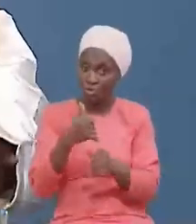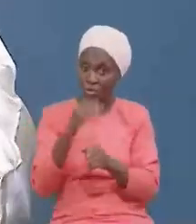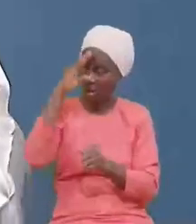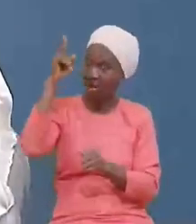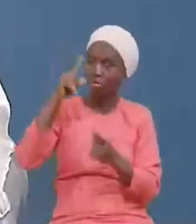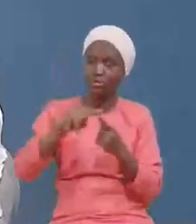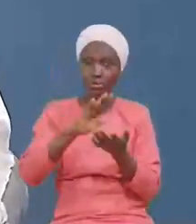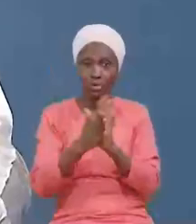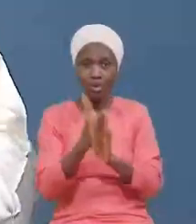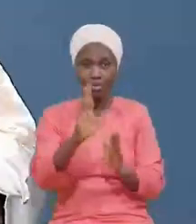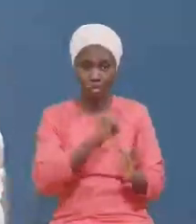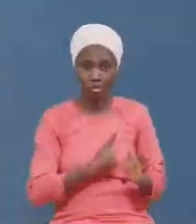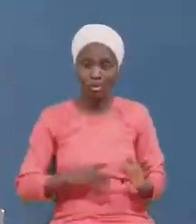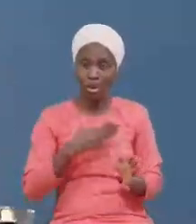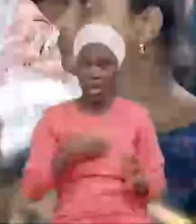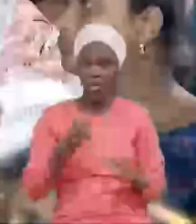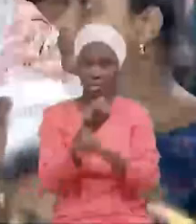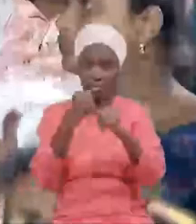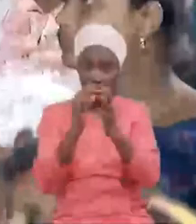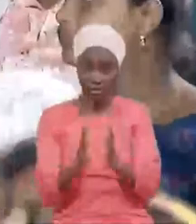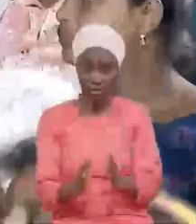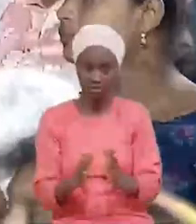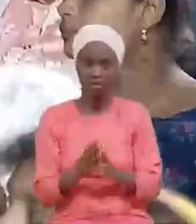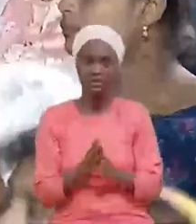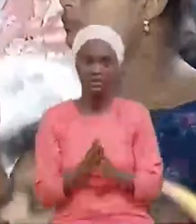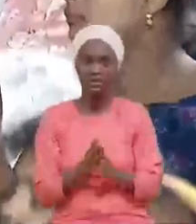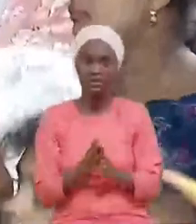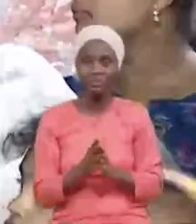Lorsque tu fais de lui Seigneur et Sauveur,